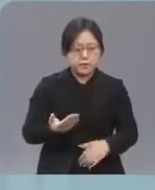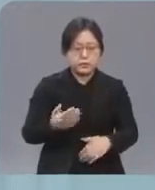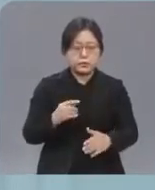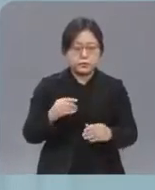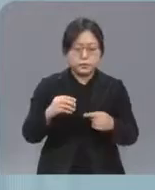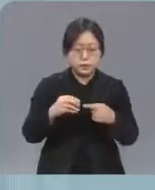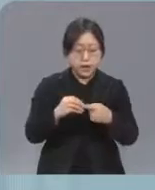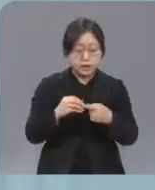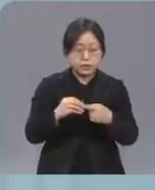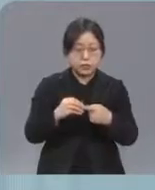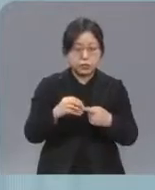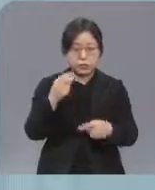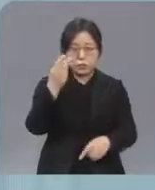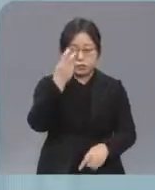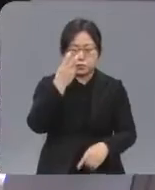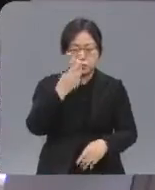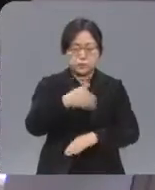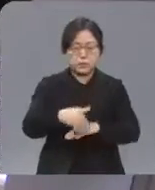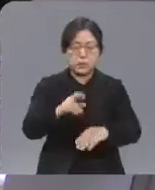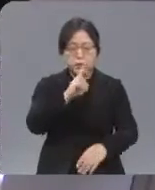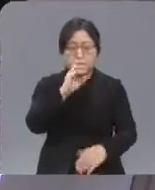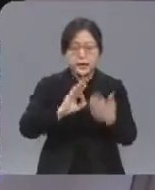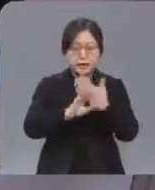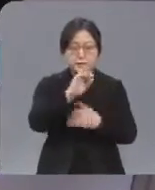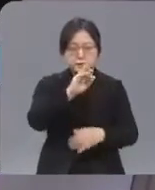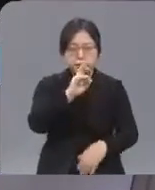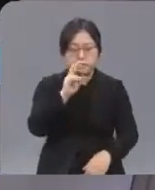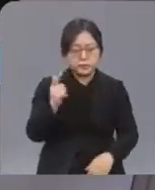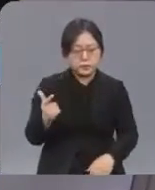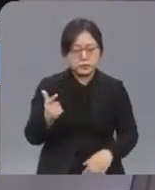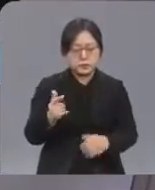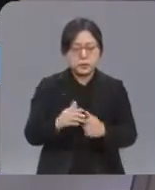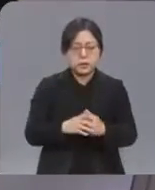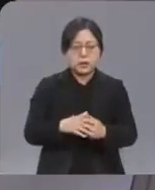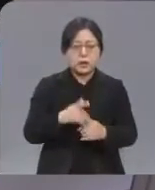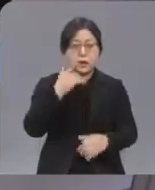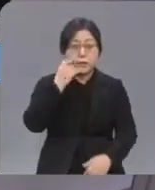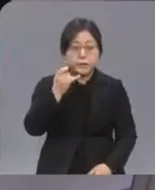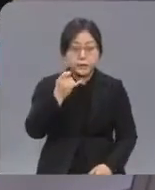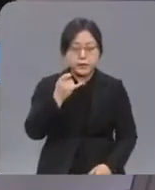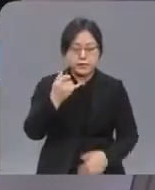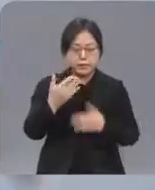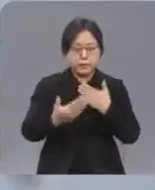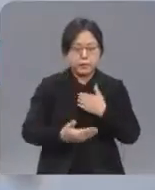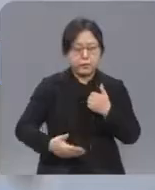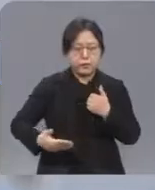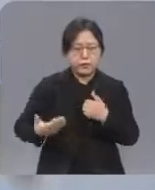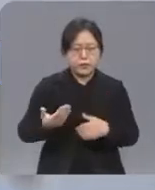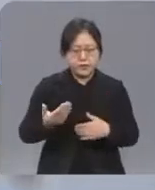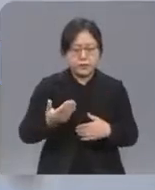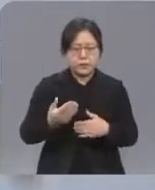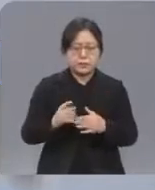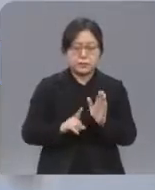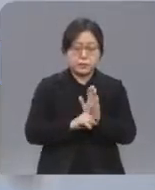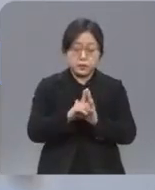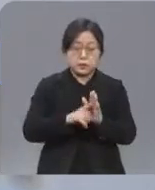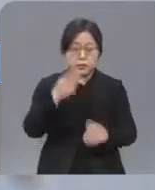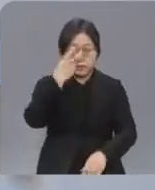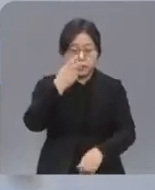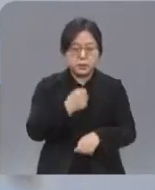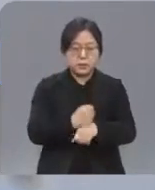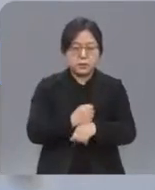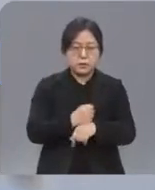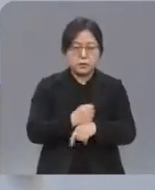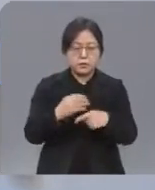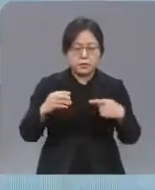포화도 정보도 확인합니다. 오전 오후에 한 번씩 어머님 증상이 어떤지랑 체온도 측정해 주시고